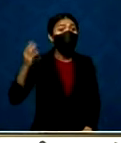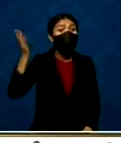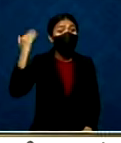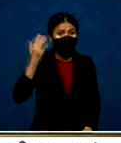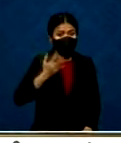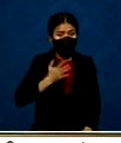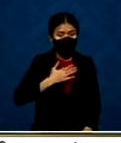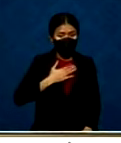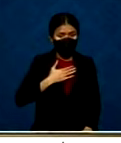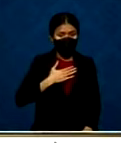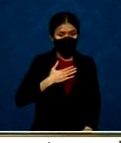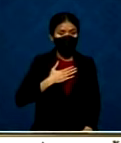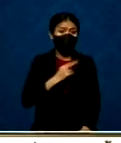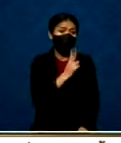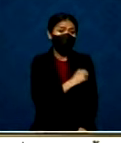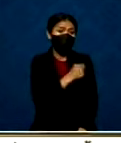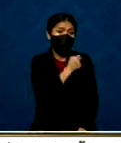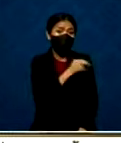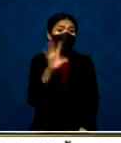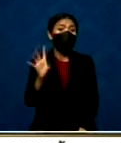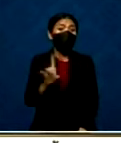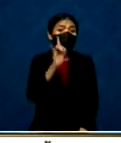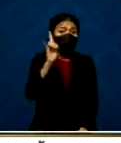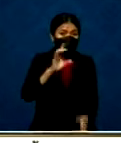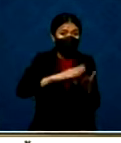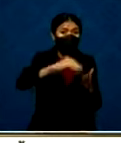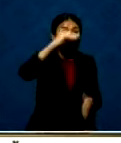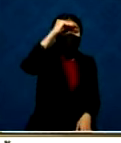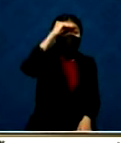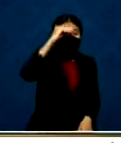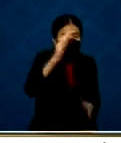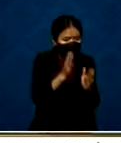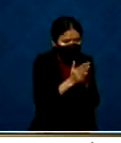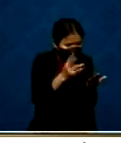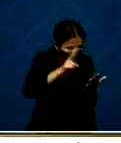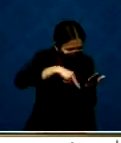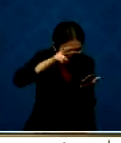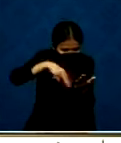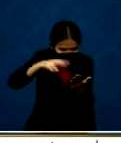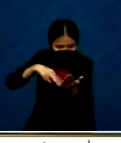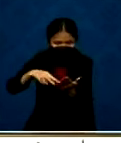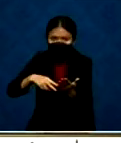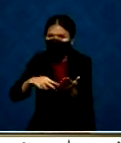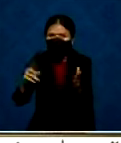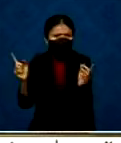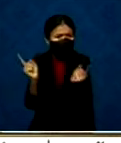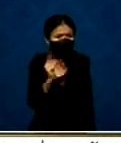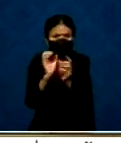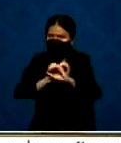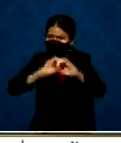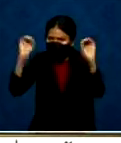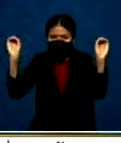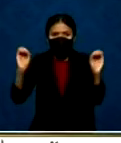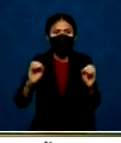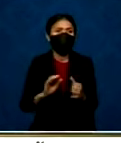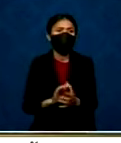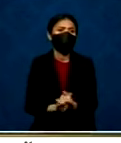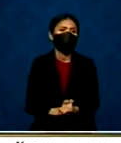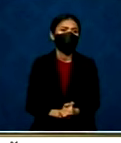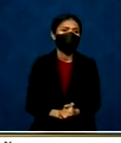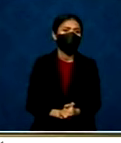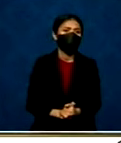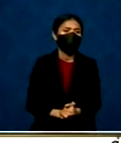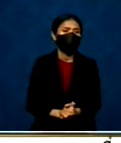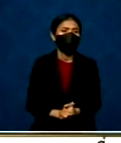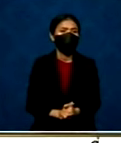ตวแพทย์เนี่ยผมไม่เคยเจอโรคลัมปี้สกินมาก่อนเป็นโรคในตำราตอนที่ผมเรียนสัตวแพทย์เนี่ยผมไม่เคยเจอนะครับแอฟริกันฮอร์สดิซีส